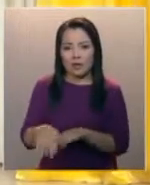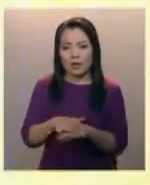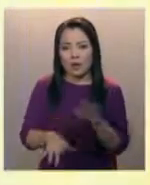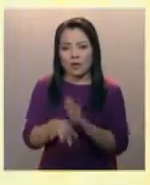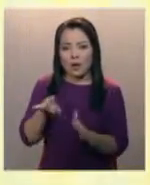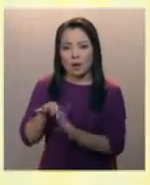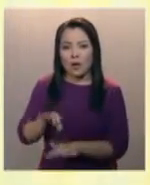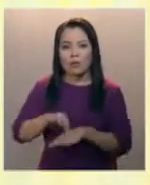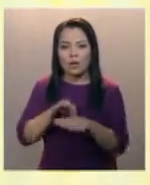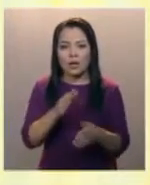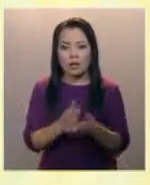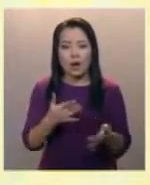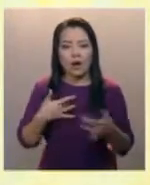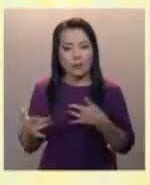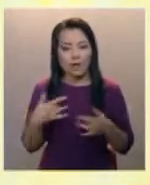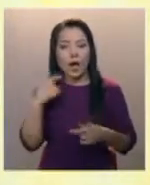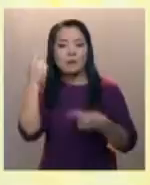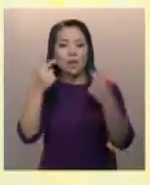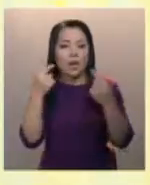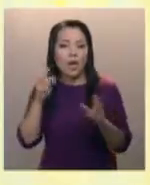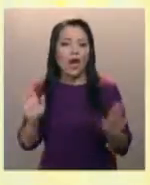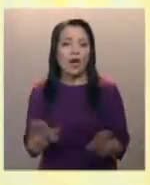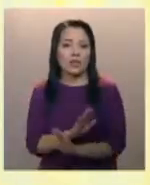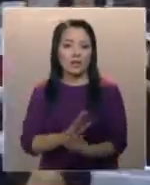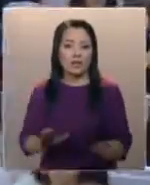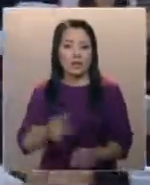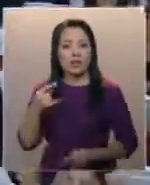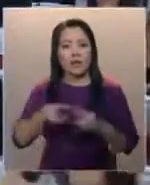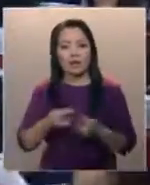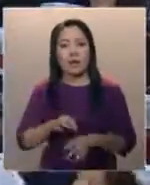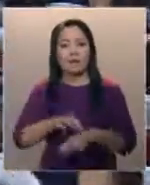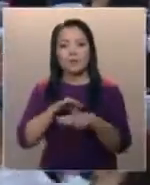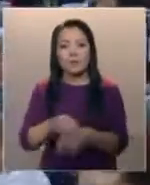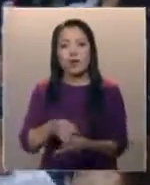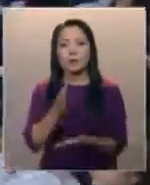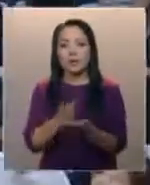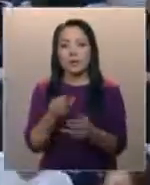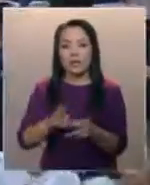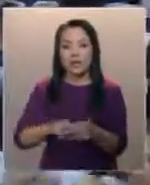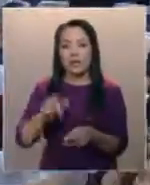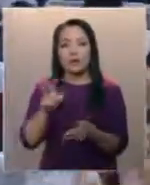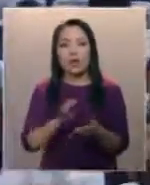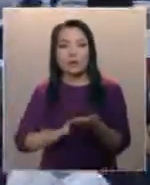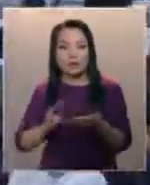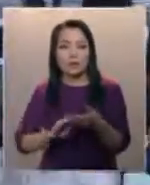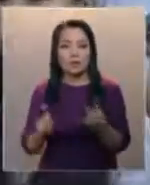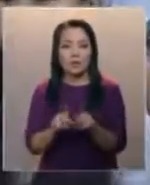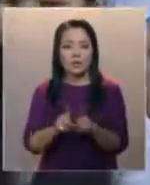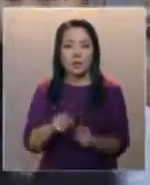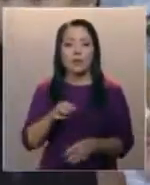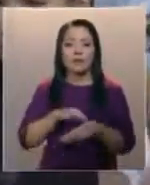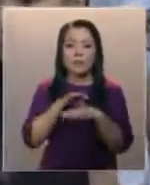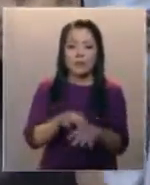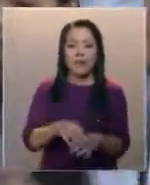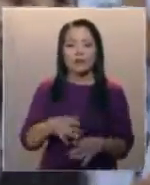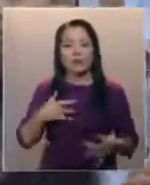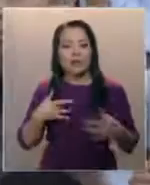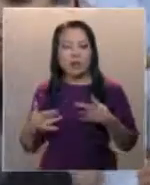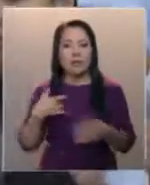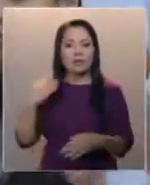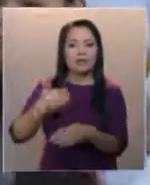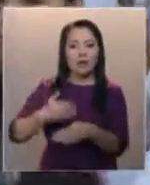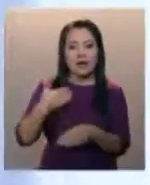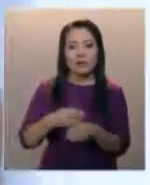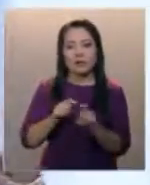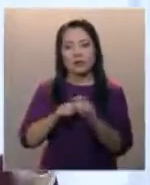іріктеуден өткен өнерпаздар мен психолог, әнші, тележүргізушілер арнайы жұмыс жасап, сахна сырын ашып, білгендерін үйретіп